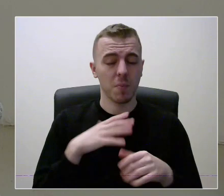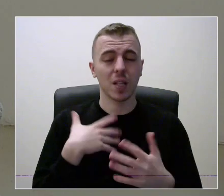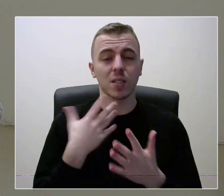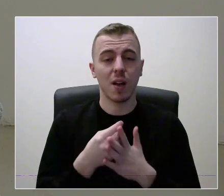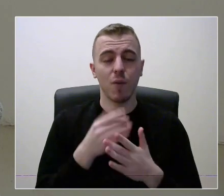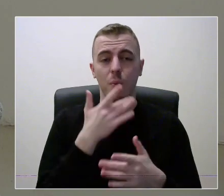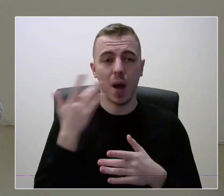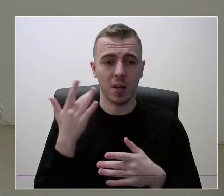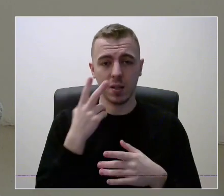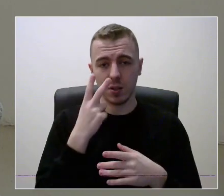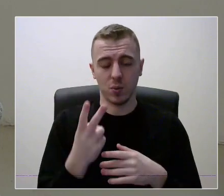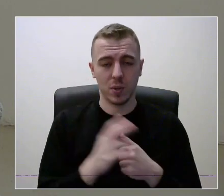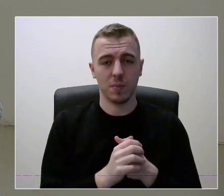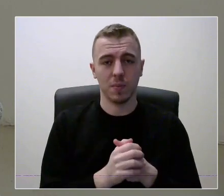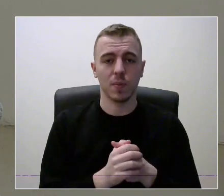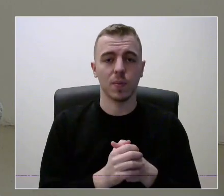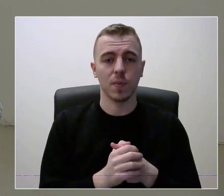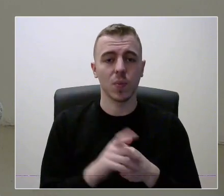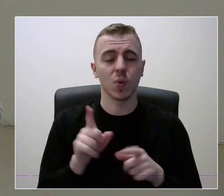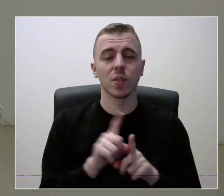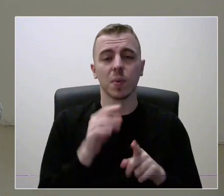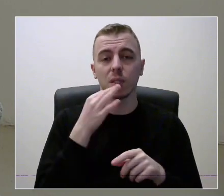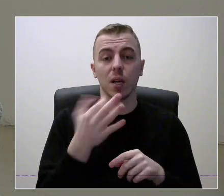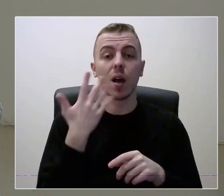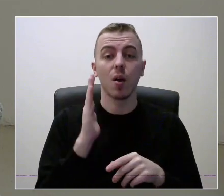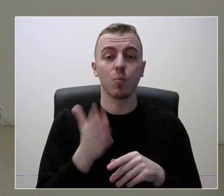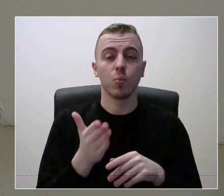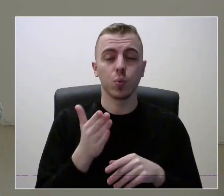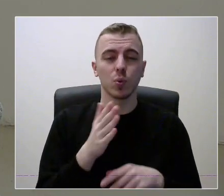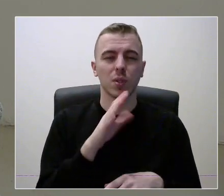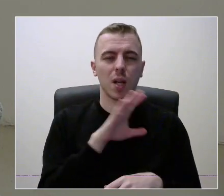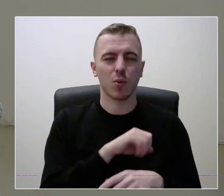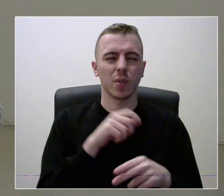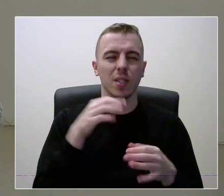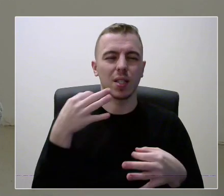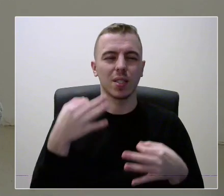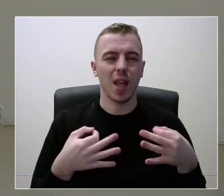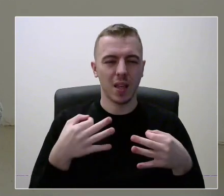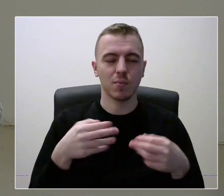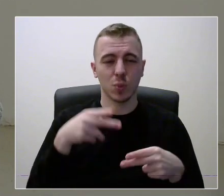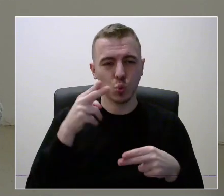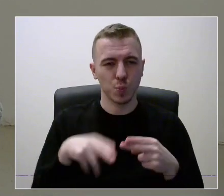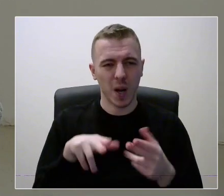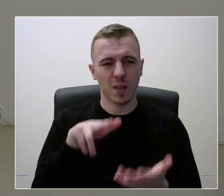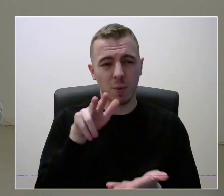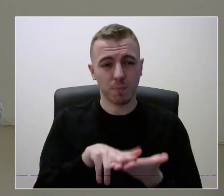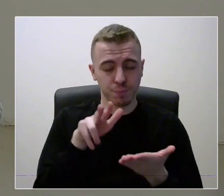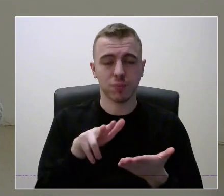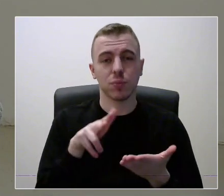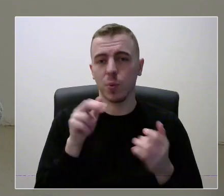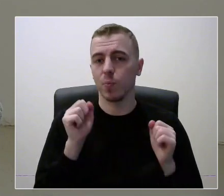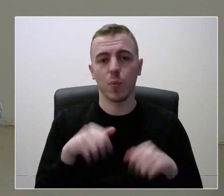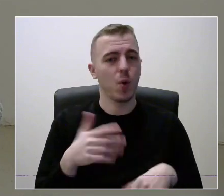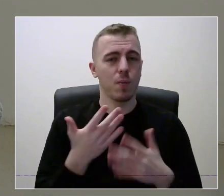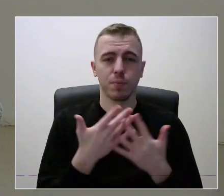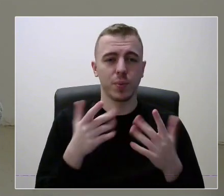personalį. Kitas, ką ir minėjote, tai kai bus galutinis teismo sprendimas, atsakykime, tai gali būti, reiškia,